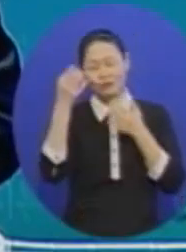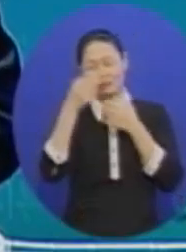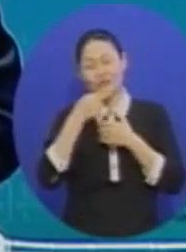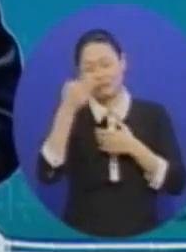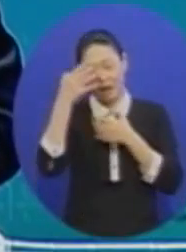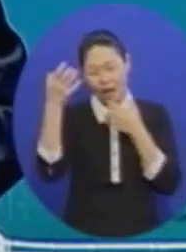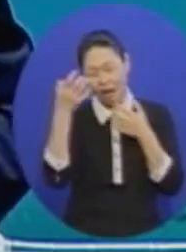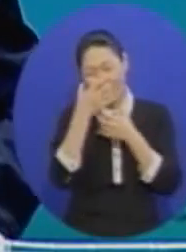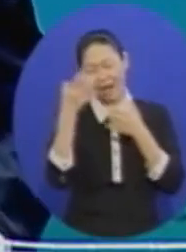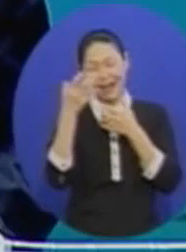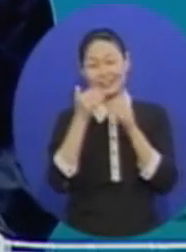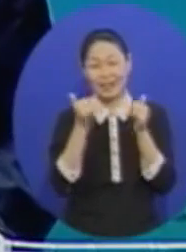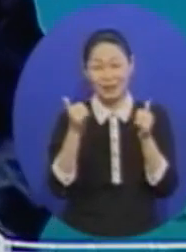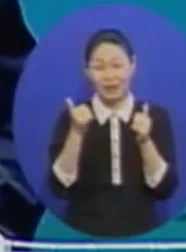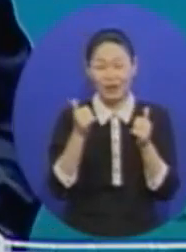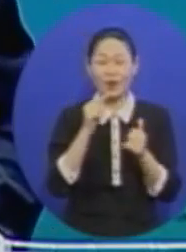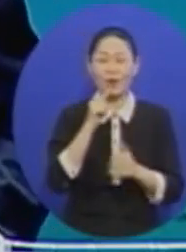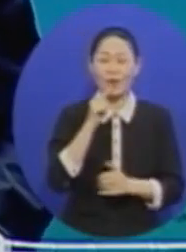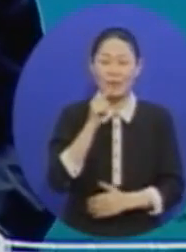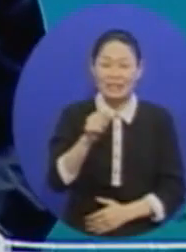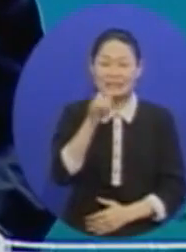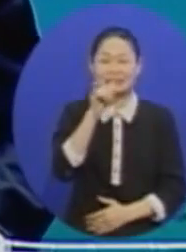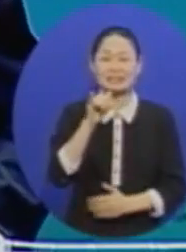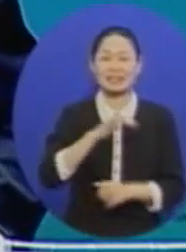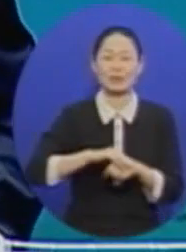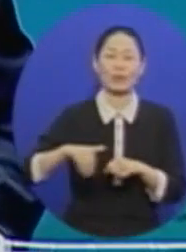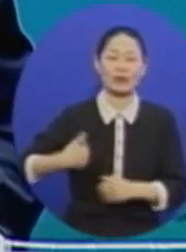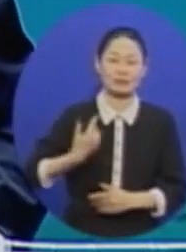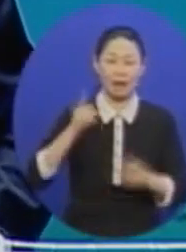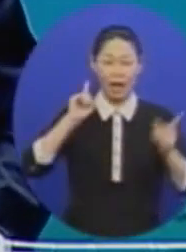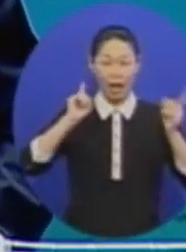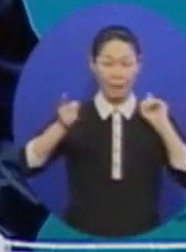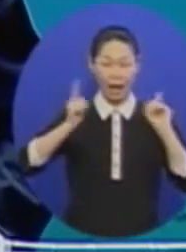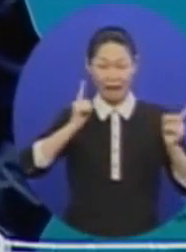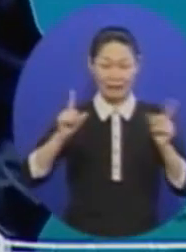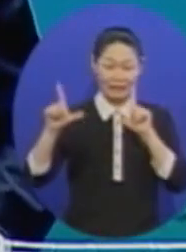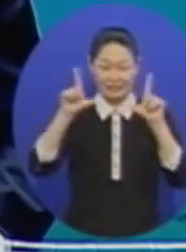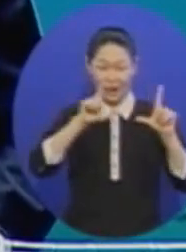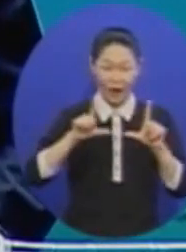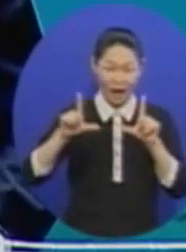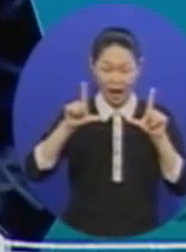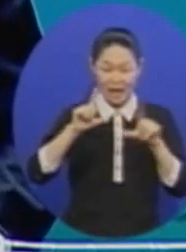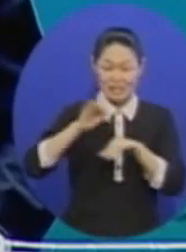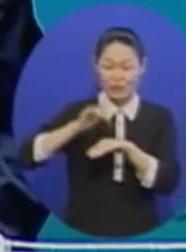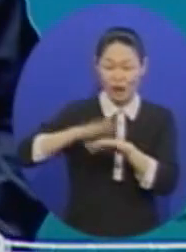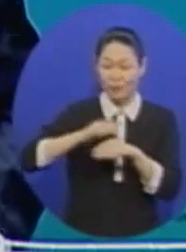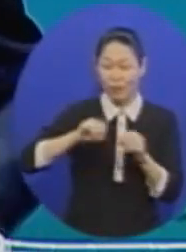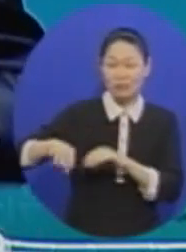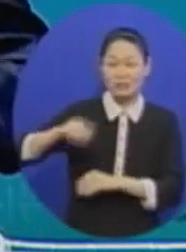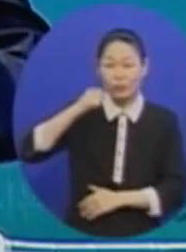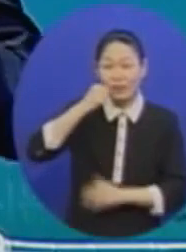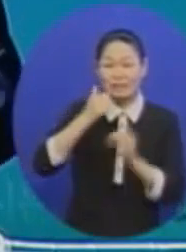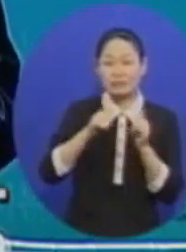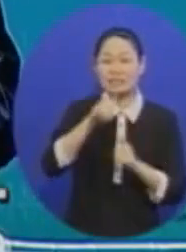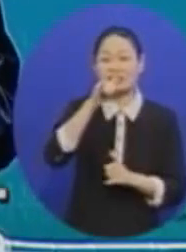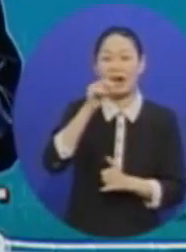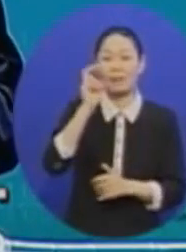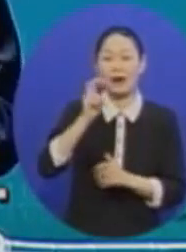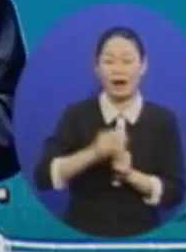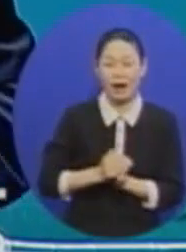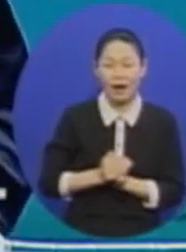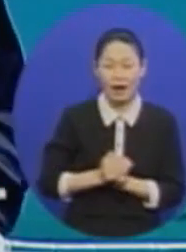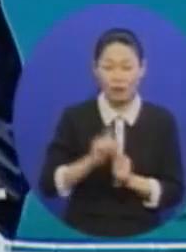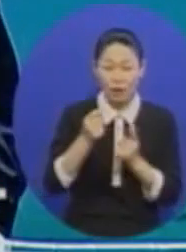모르죠 그렇죠 아주 방탕하게 살고 그 습관을 못 버리고 있는 사람도 있을 수 있어요 이런 사람은 내가 언제 난